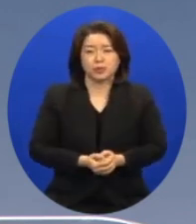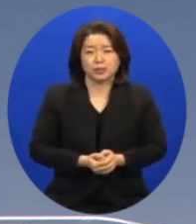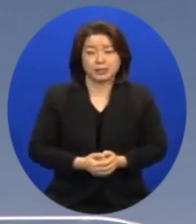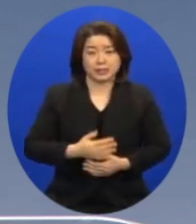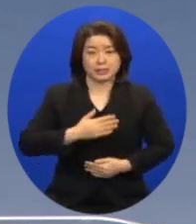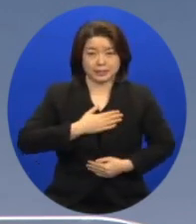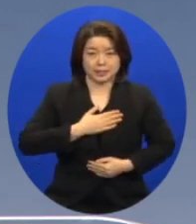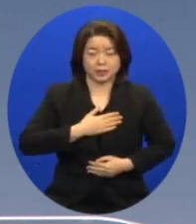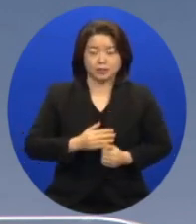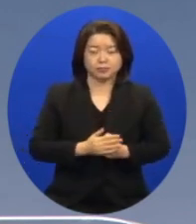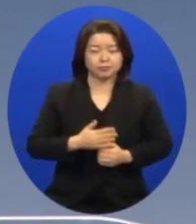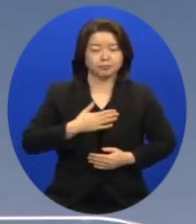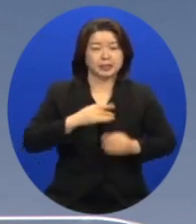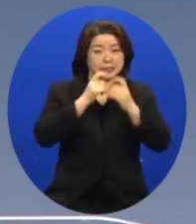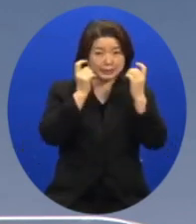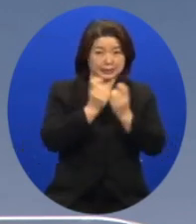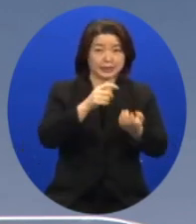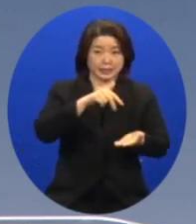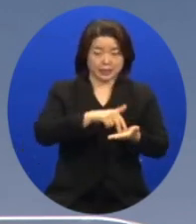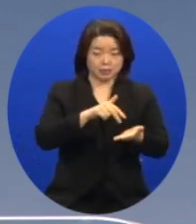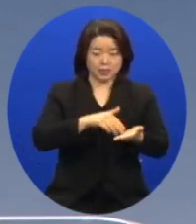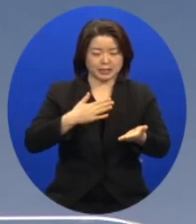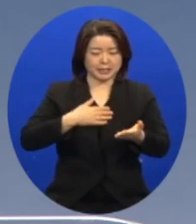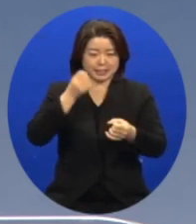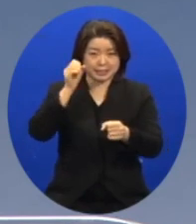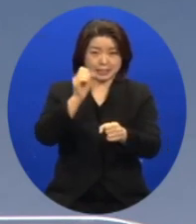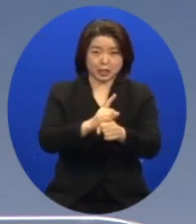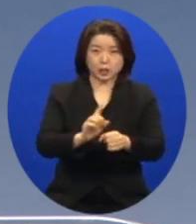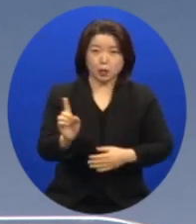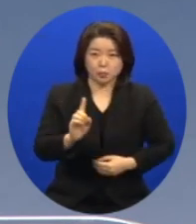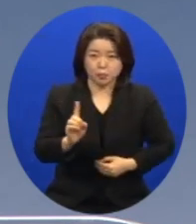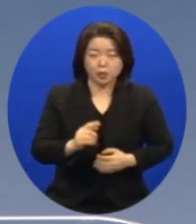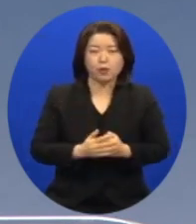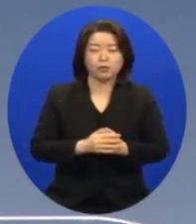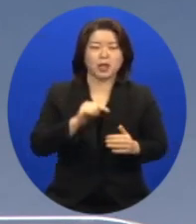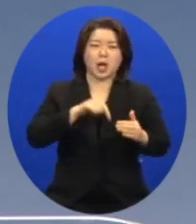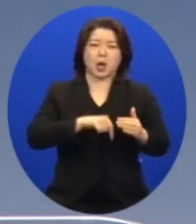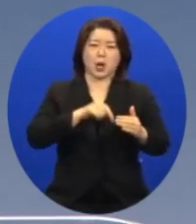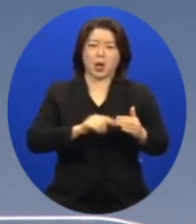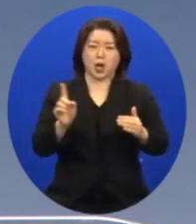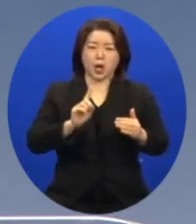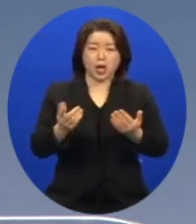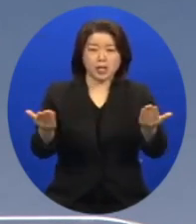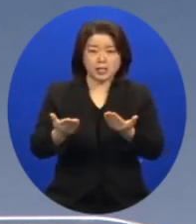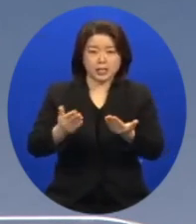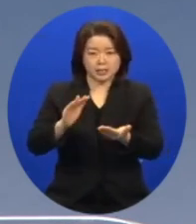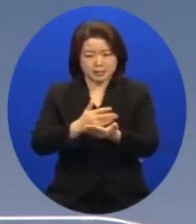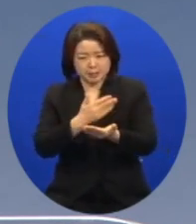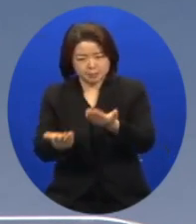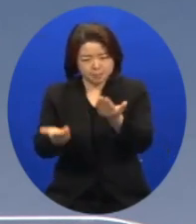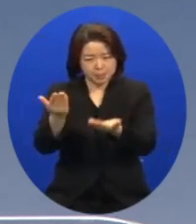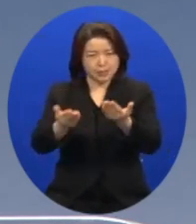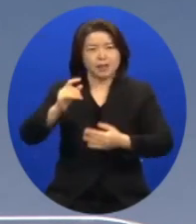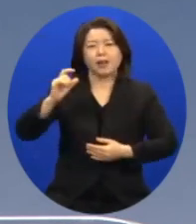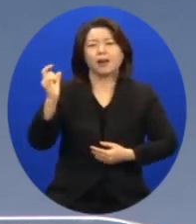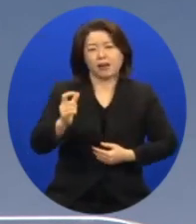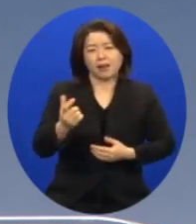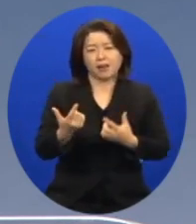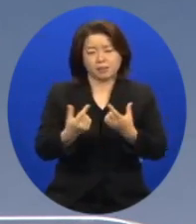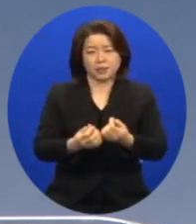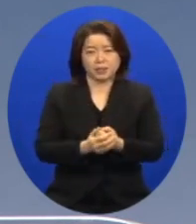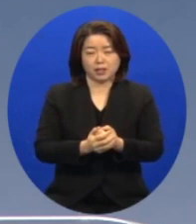저 개인적으로 가지고 있는 제 성격이 속으로 어떤 이에 대한 판단의 참 강합니다